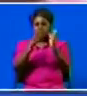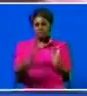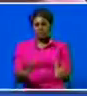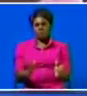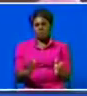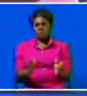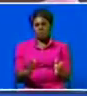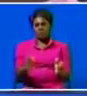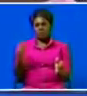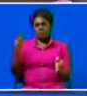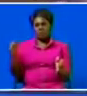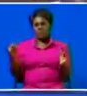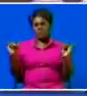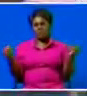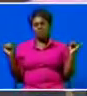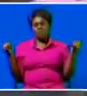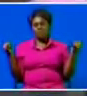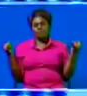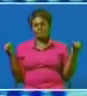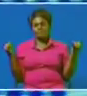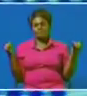Namaswa, KTN News.